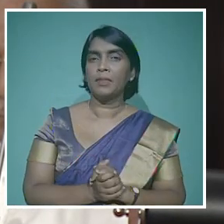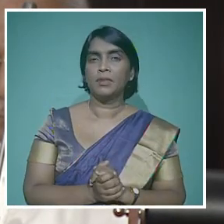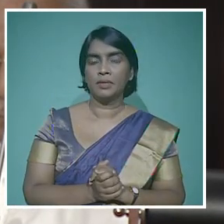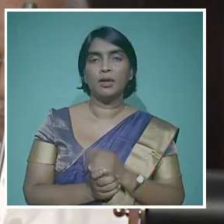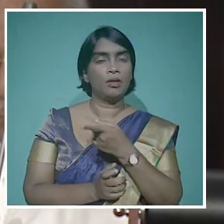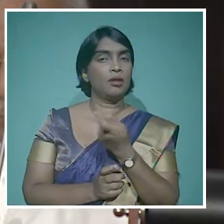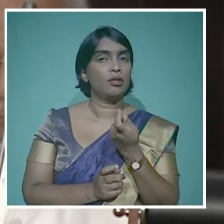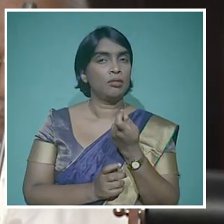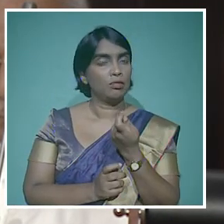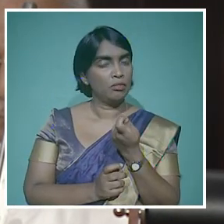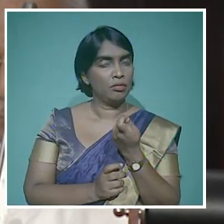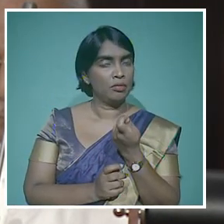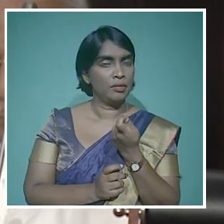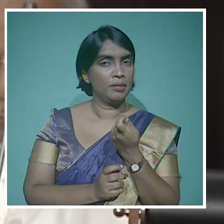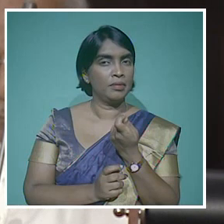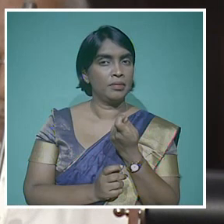ඒකට රුපියල්